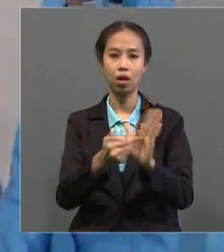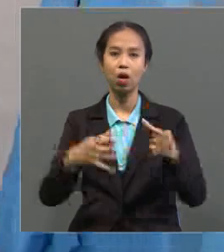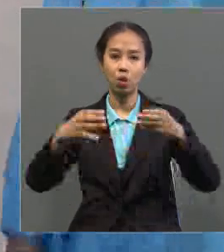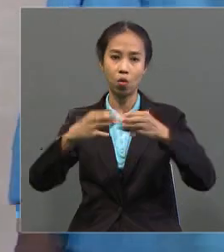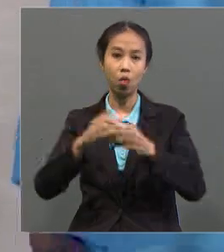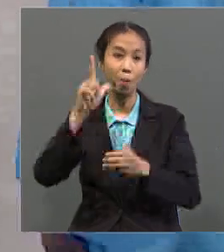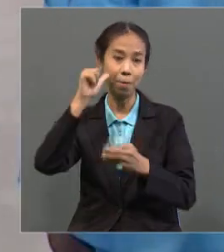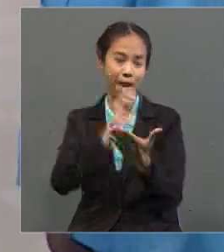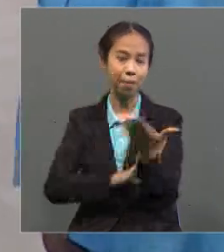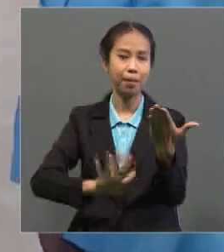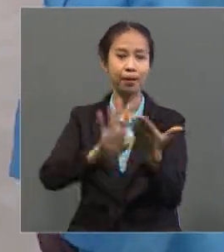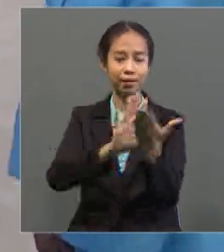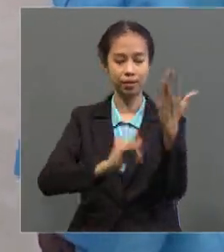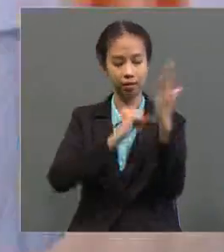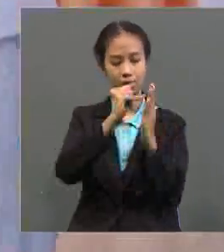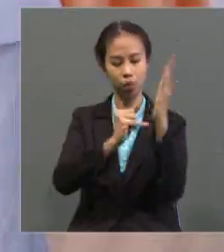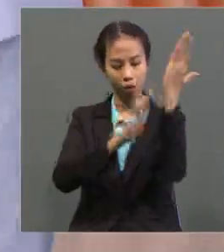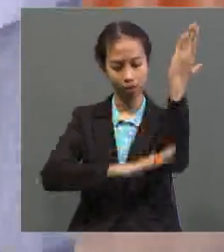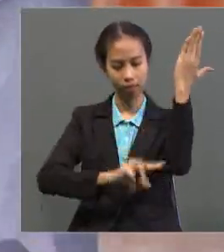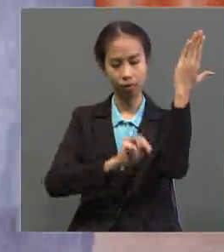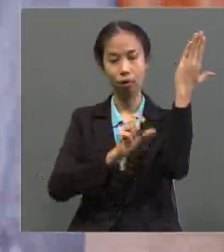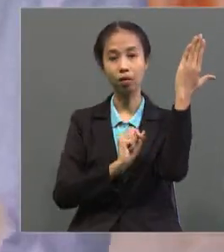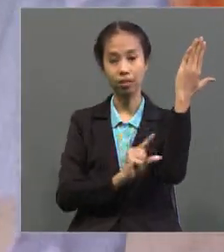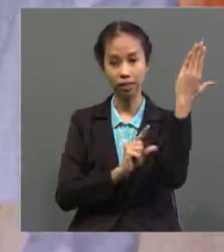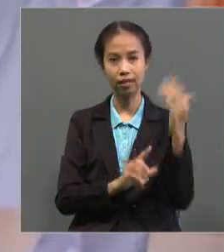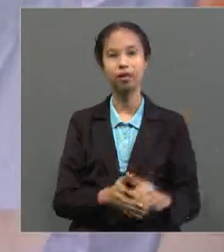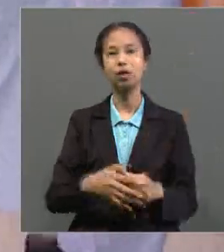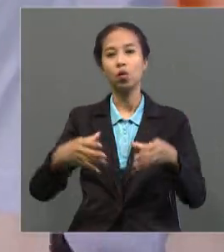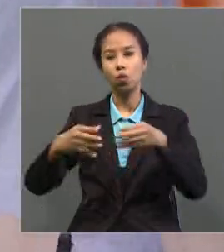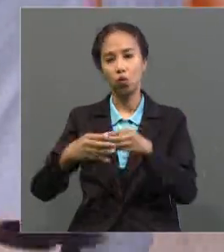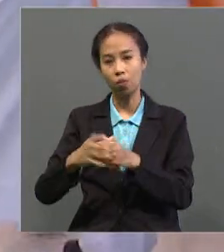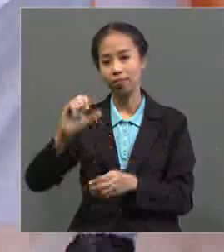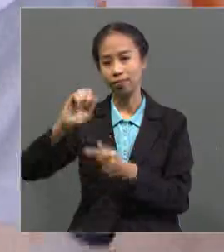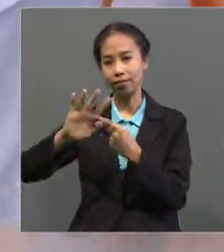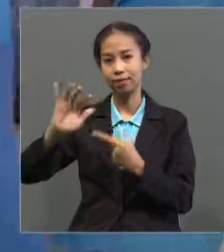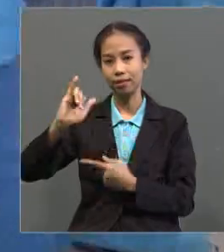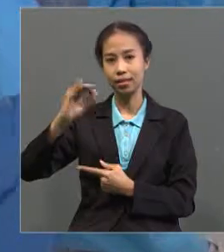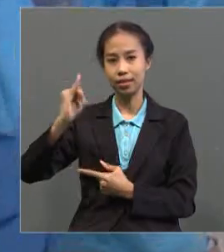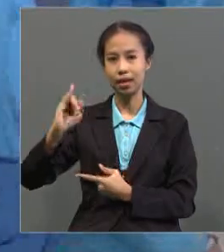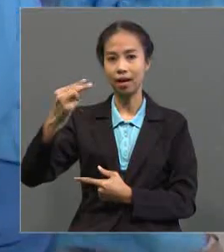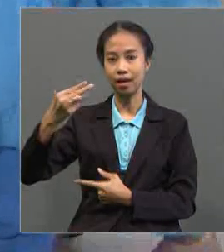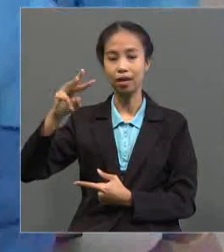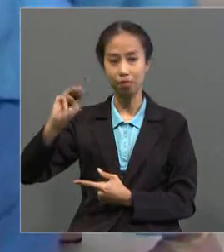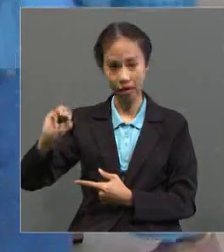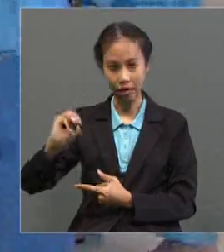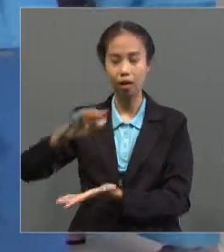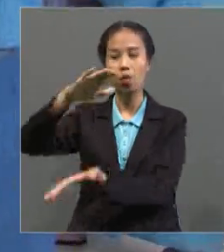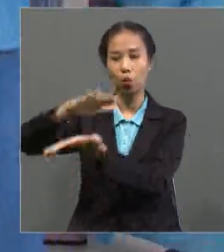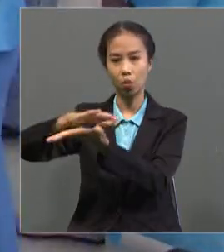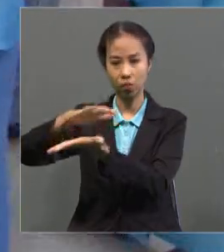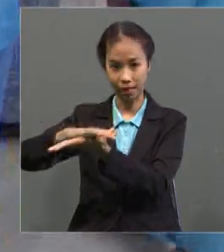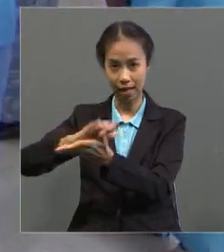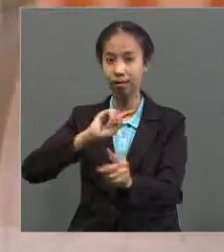ดินเทศบาลเมืองทุ่งสงจังหวัดนครศรีธรรมราชสโมสรสายไหมโรงเรียนบูรณะศึกษาเขตทุ่งครุ